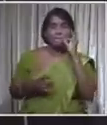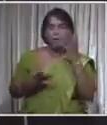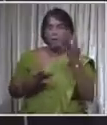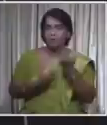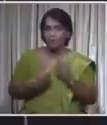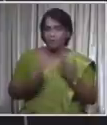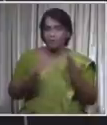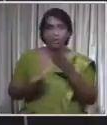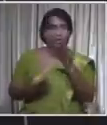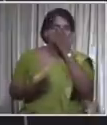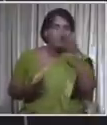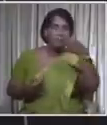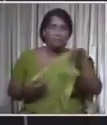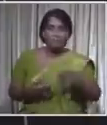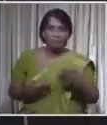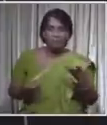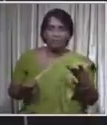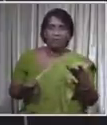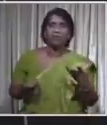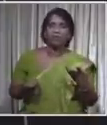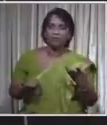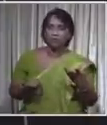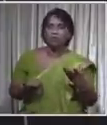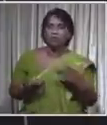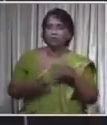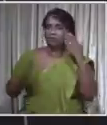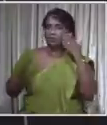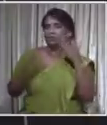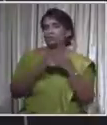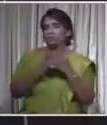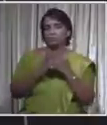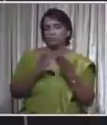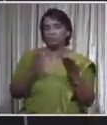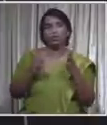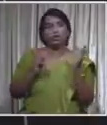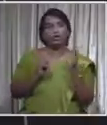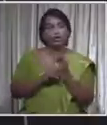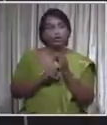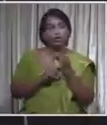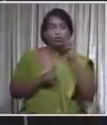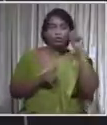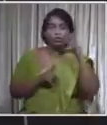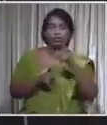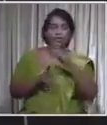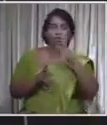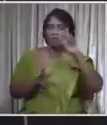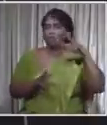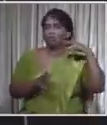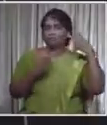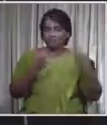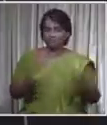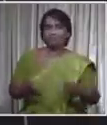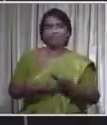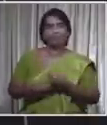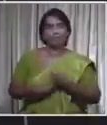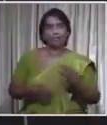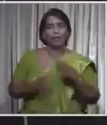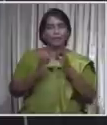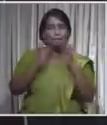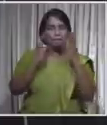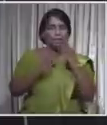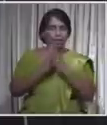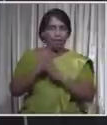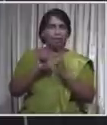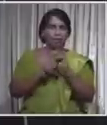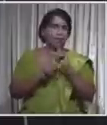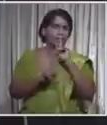බෑ, සීනි ටිකක් ගන්න බෑ. මේ අතින් බලනකොට දුප්පත් මිනිහක් කබලෙන් ලිපට වැටලා තියෙන්නේ. මම බැසිල් මහත්තයර කියනවා ඊට